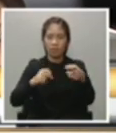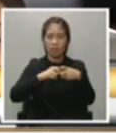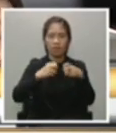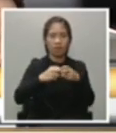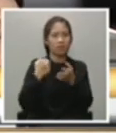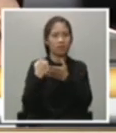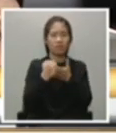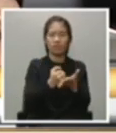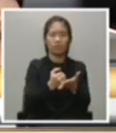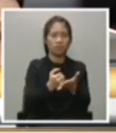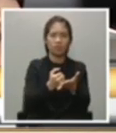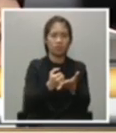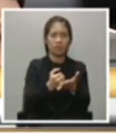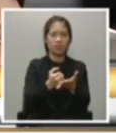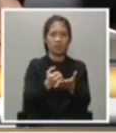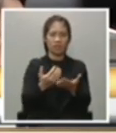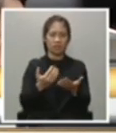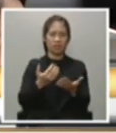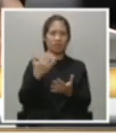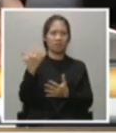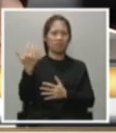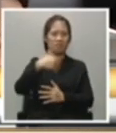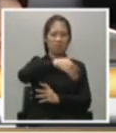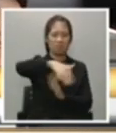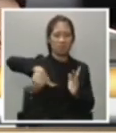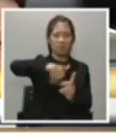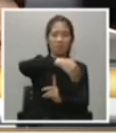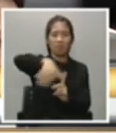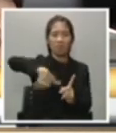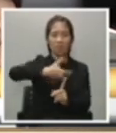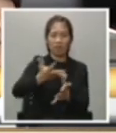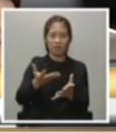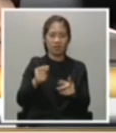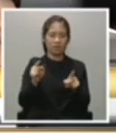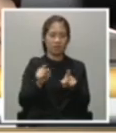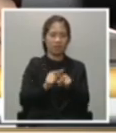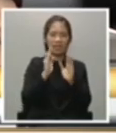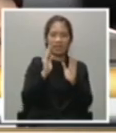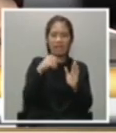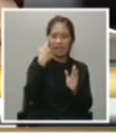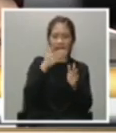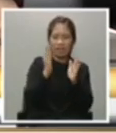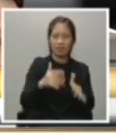ๆออกไปบรรยากาศสำหรับคนตัวเล็กตัวน้อยไม่เอื้ออำนวยเลยค่ะ